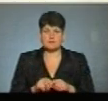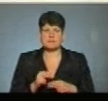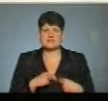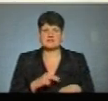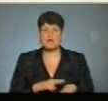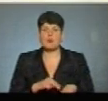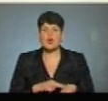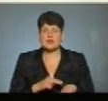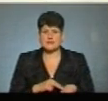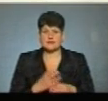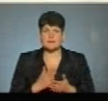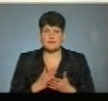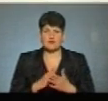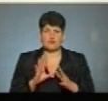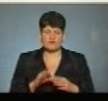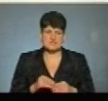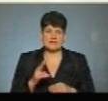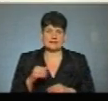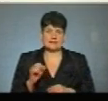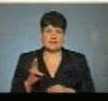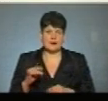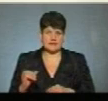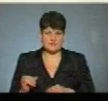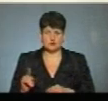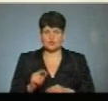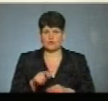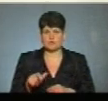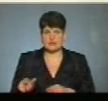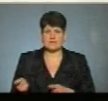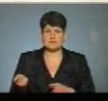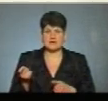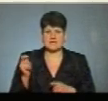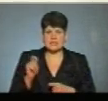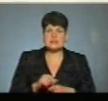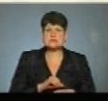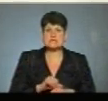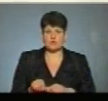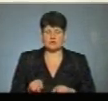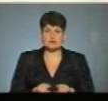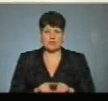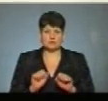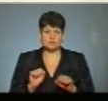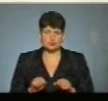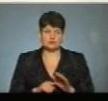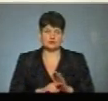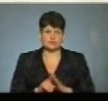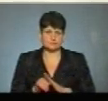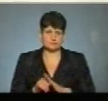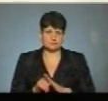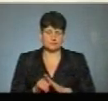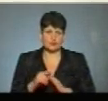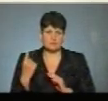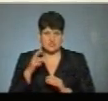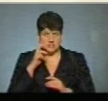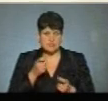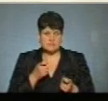нас працівники поліції, які мають всі достовірні дані щодо людей, які прибули з-за кордону. Також мною